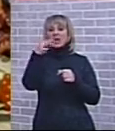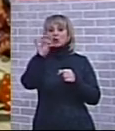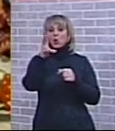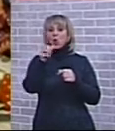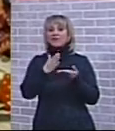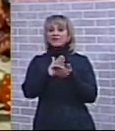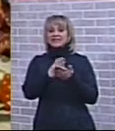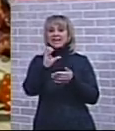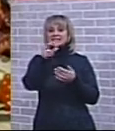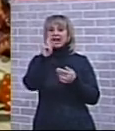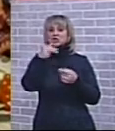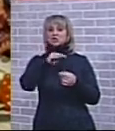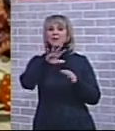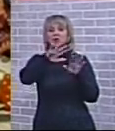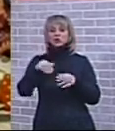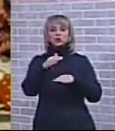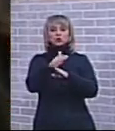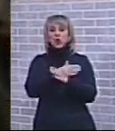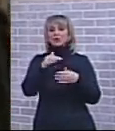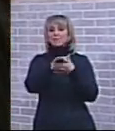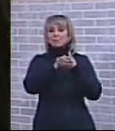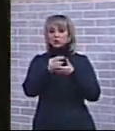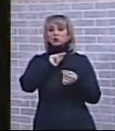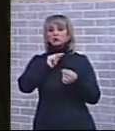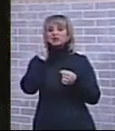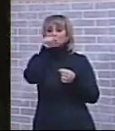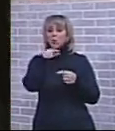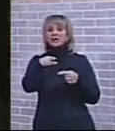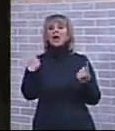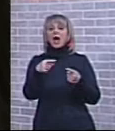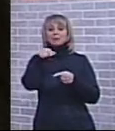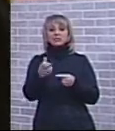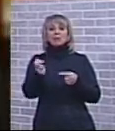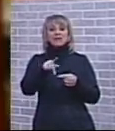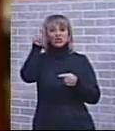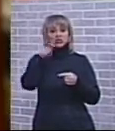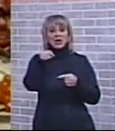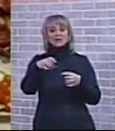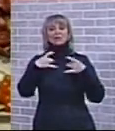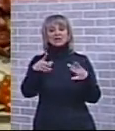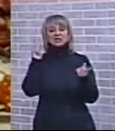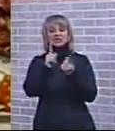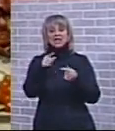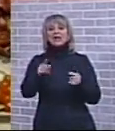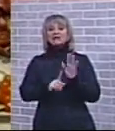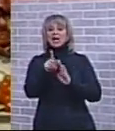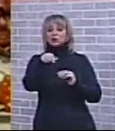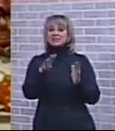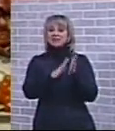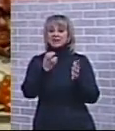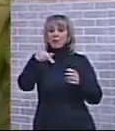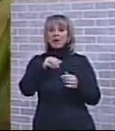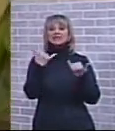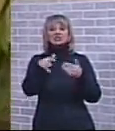Воронкова – ветеран из КЖД. Там прошли долгие, уже мирные трудовые годы. Обычно она непременно приезжала на праздничные встречи накануне 9 мая,